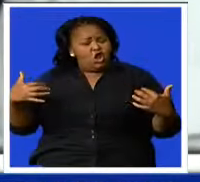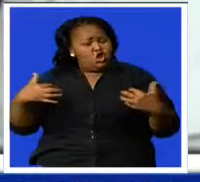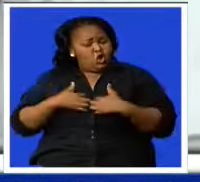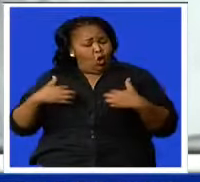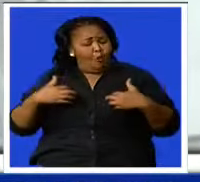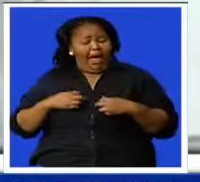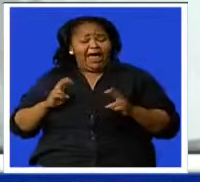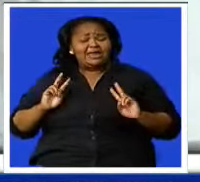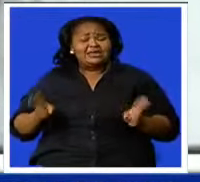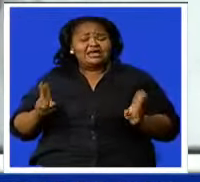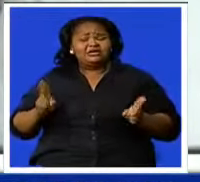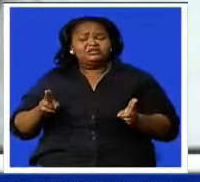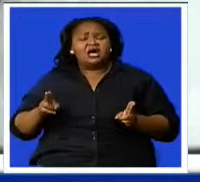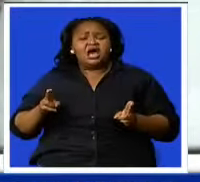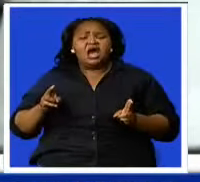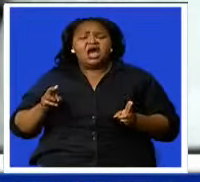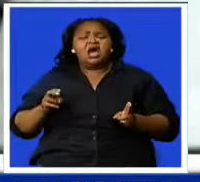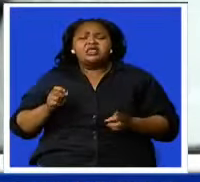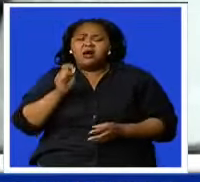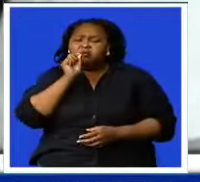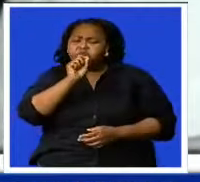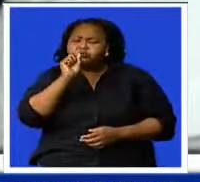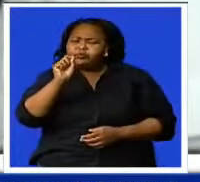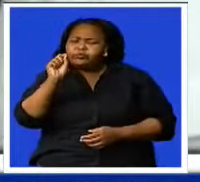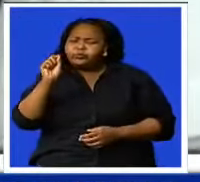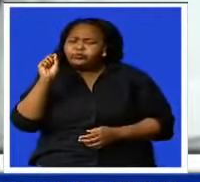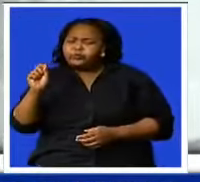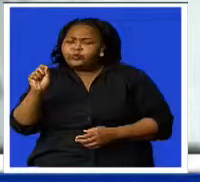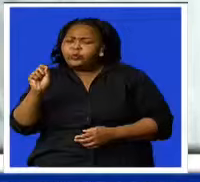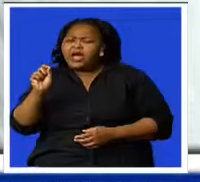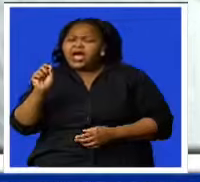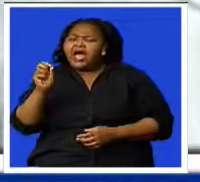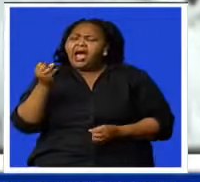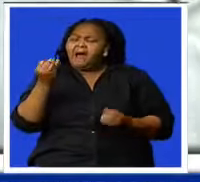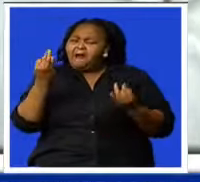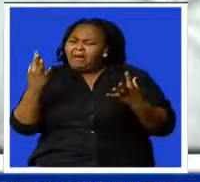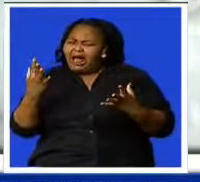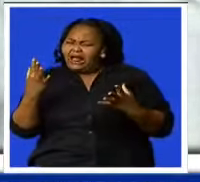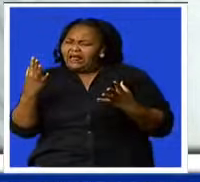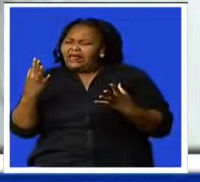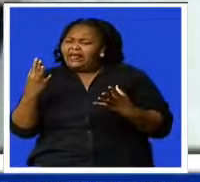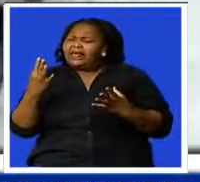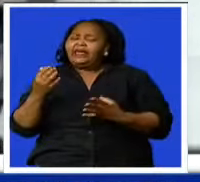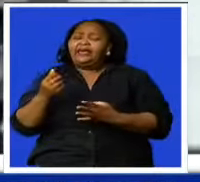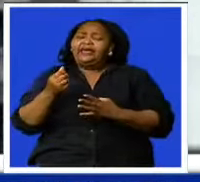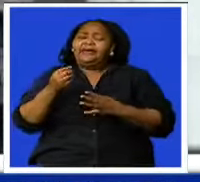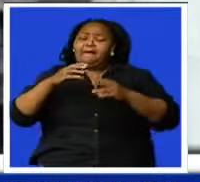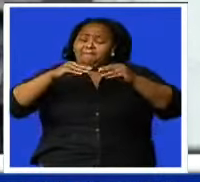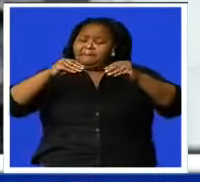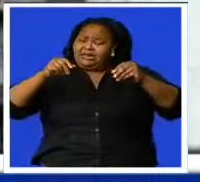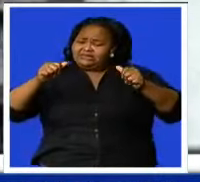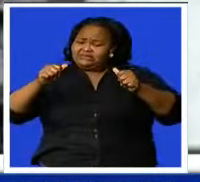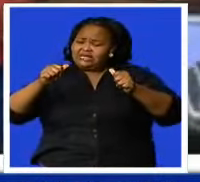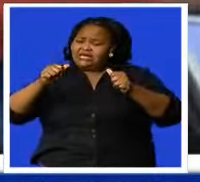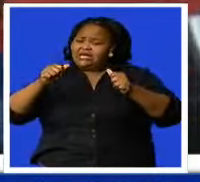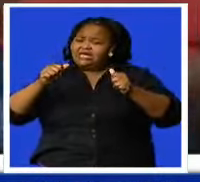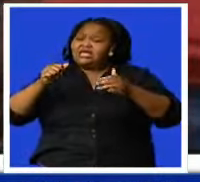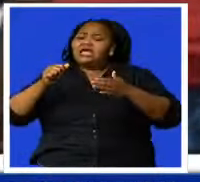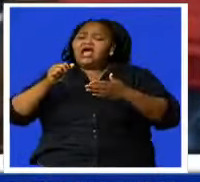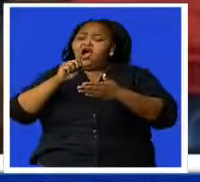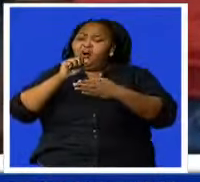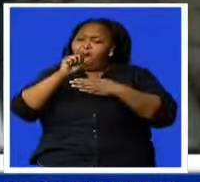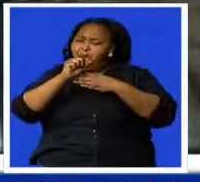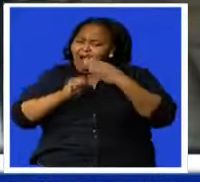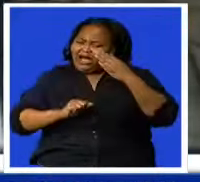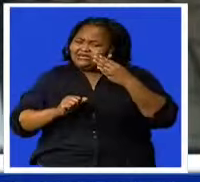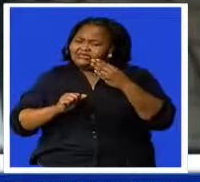malanga sathola ukuthi ngenyanga emaplastiki lasuka kuletitolo ayenza ku 1 million onke